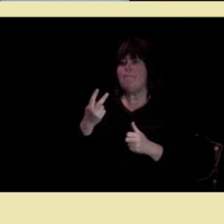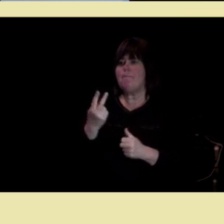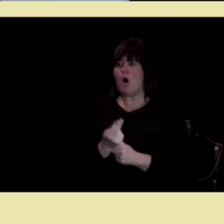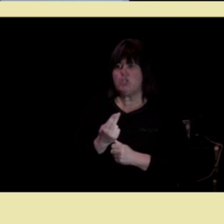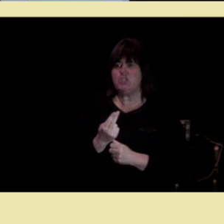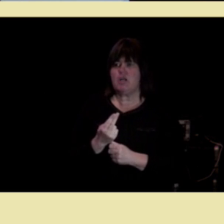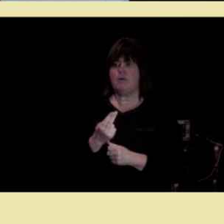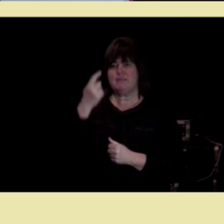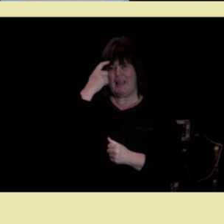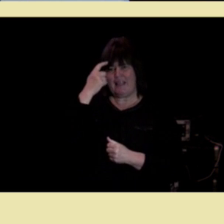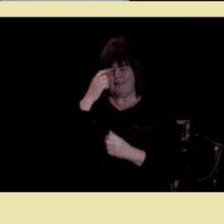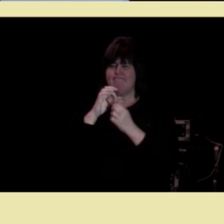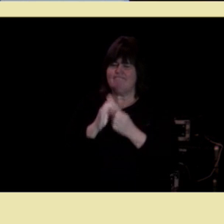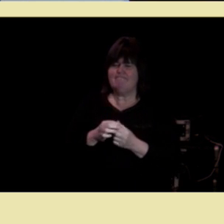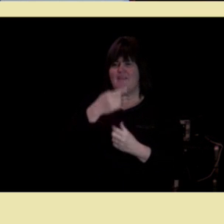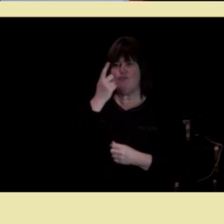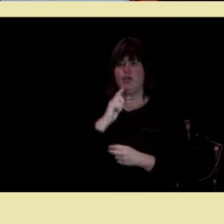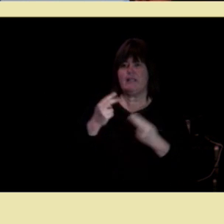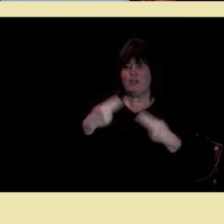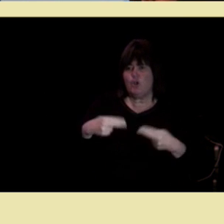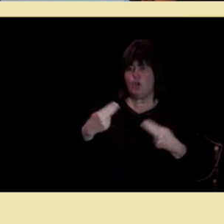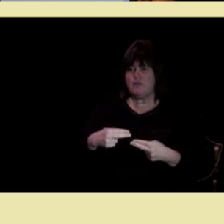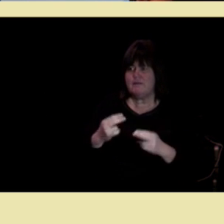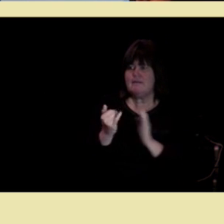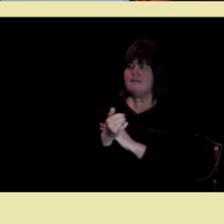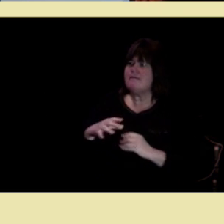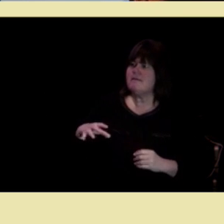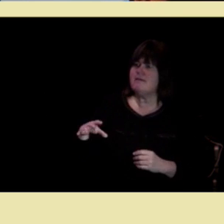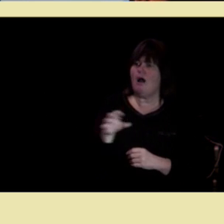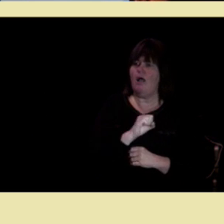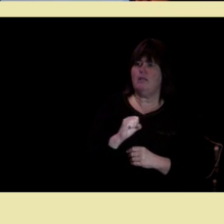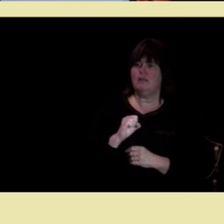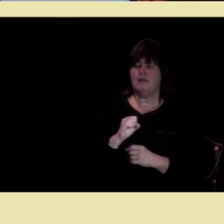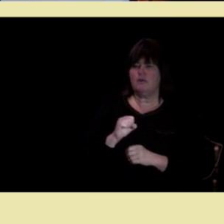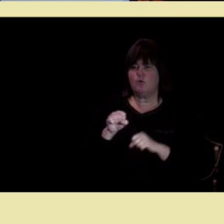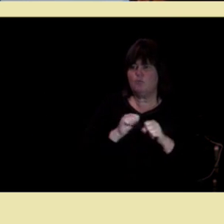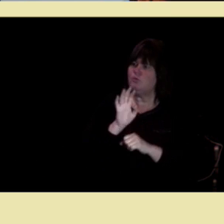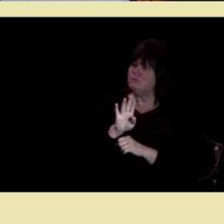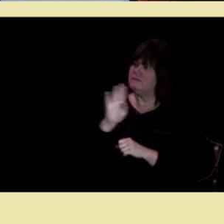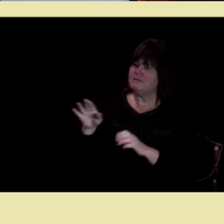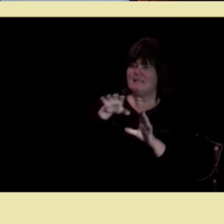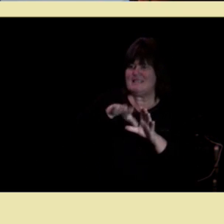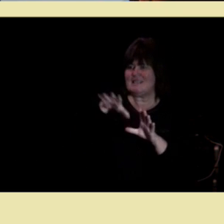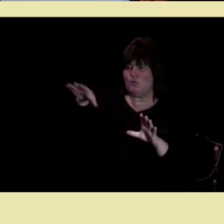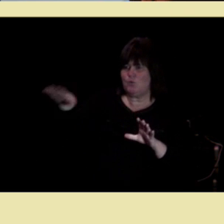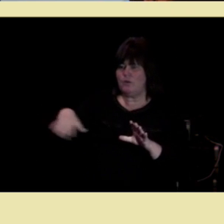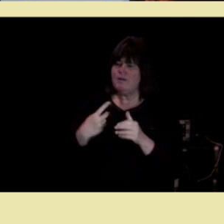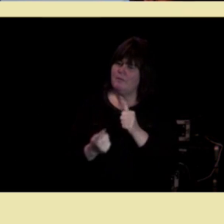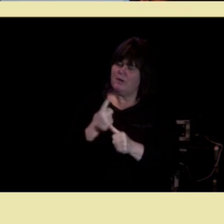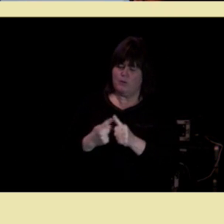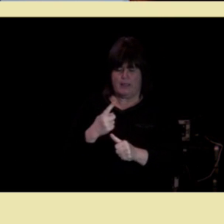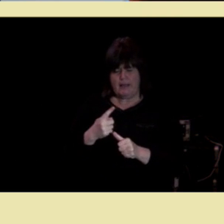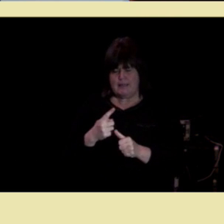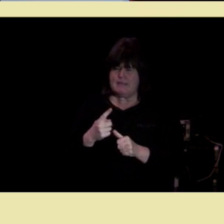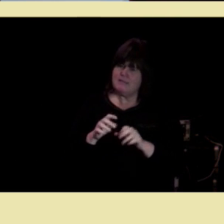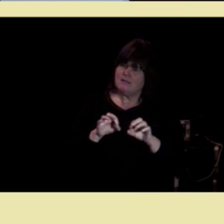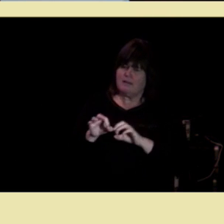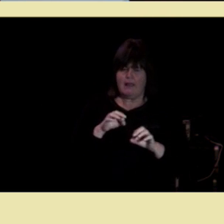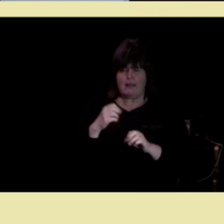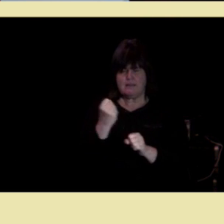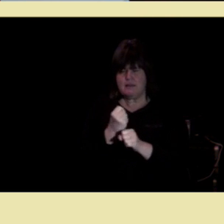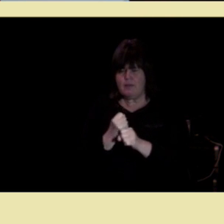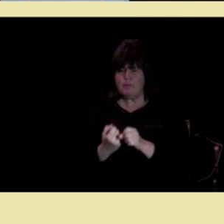foreldrerollen. At vi i alle kommunens sektorer prioriterer det strategiske arbeidet når det gjelder tidlig